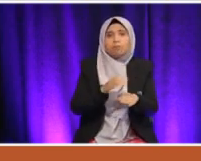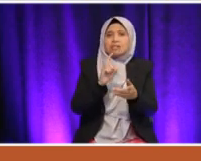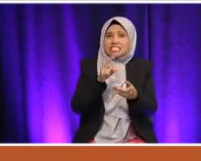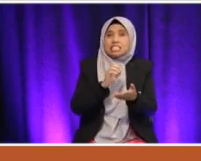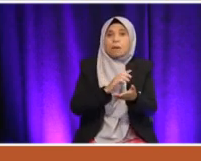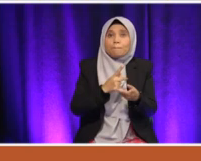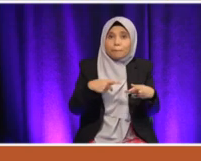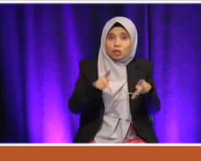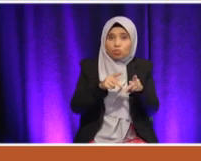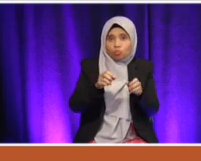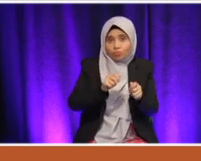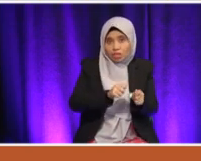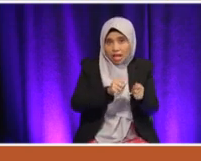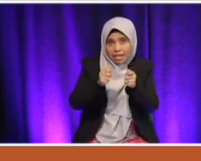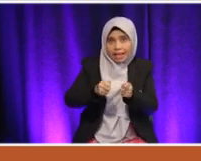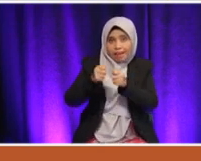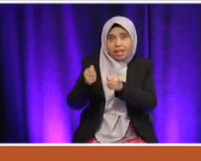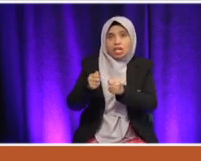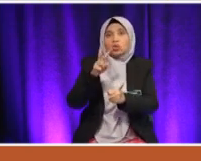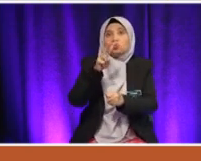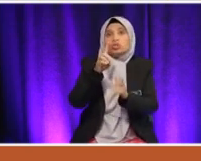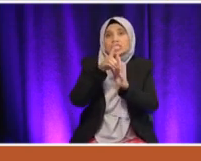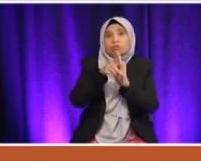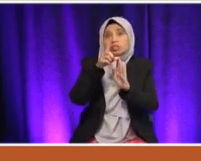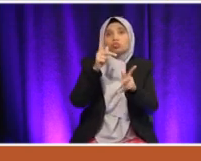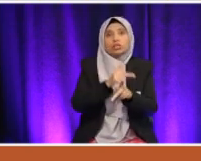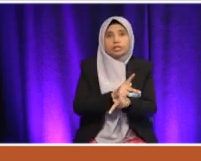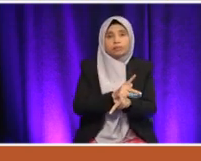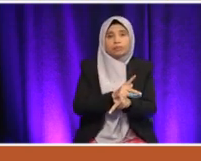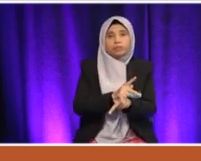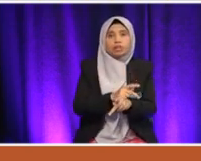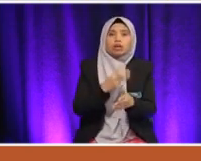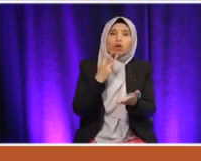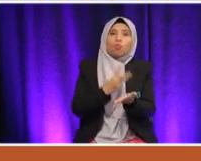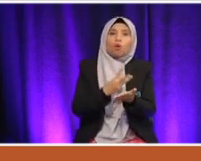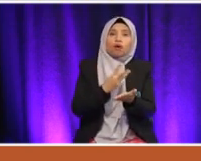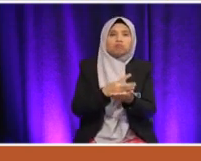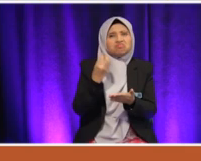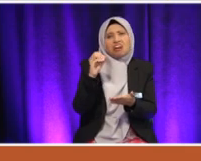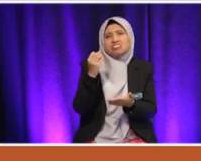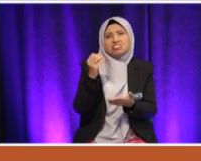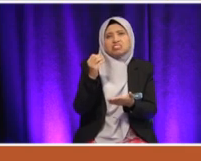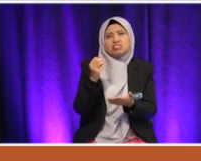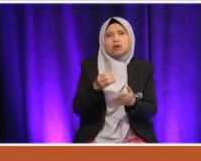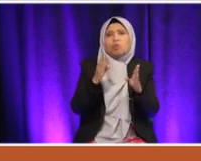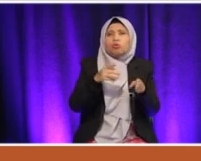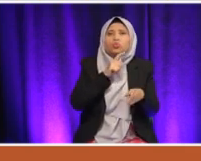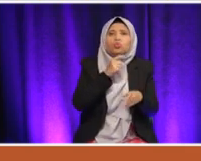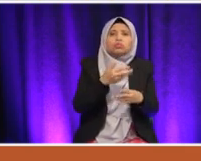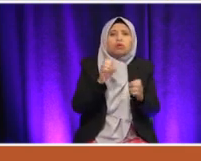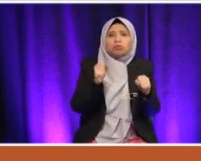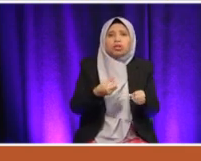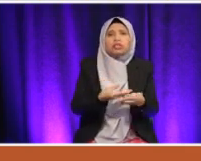2 jam sekali oke keuangan juga menyebabkan warga emas tidak dapat membeli peralatan mobilitas yang